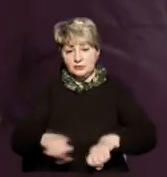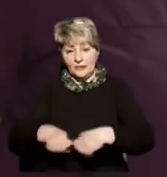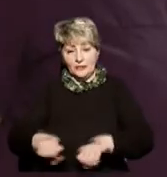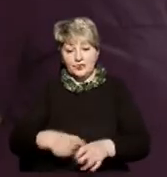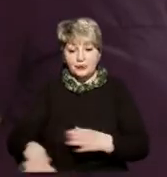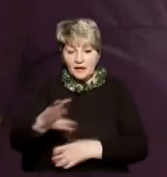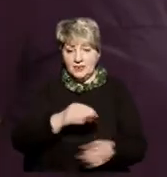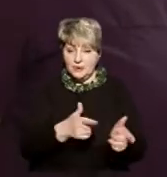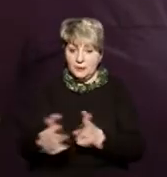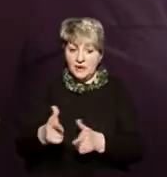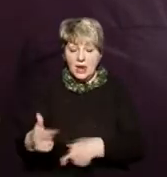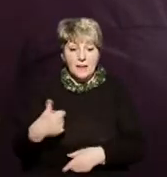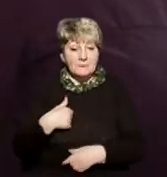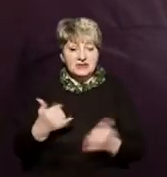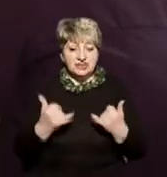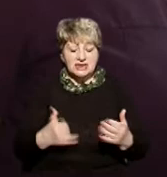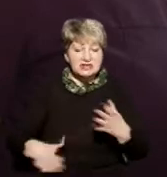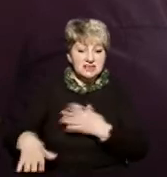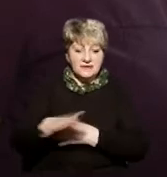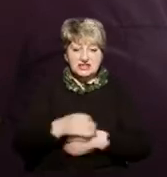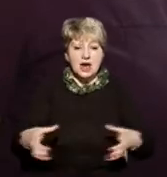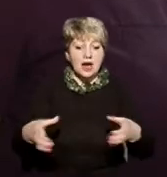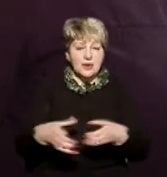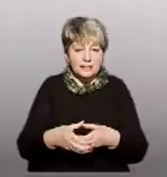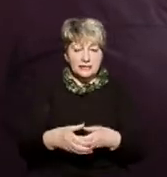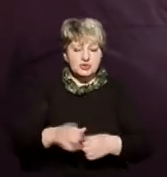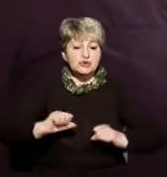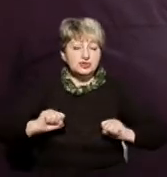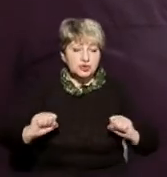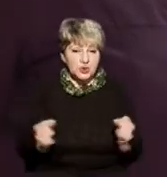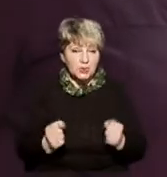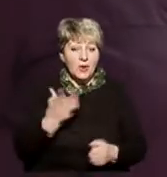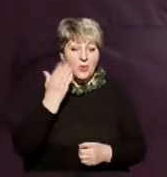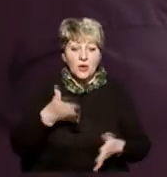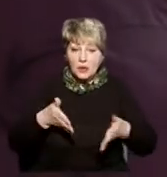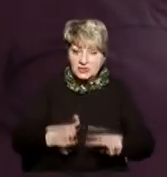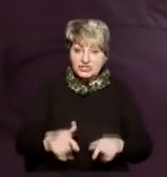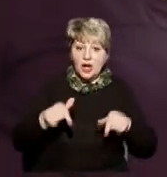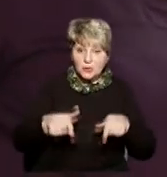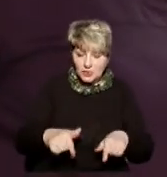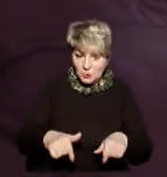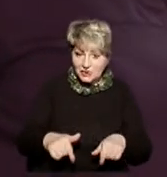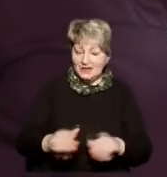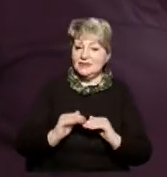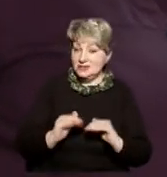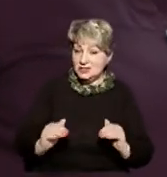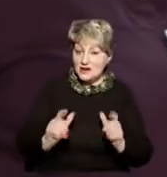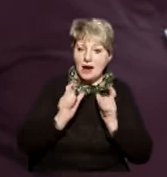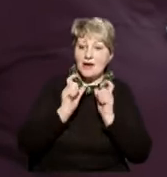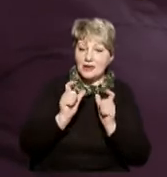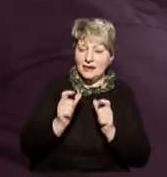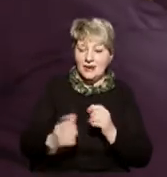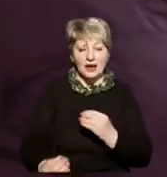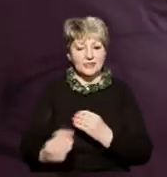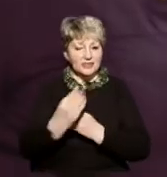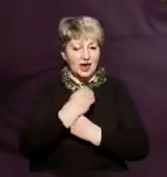І наскільки ми всі так сплетилися, всі разом, всі дружні. Коли народжуються тут діти, коли вони кричать, це нам додає